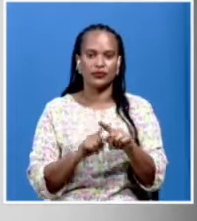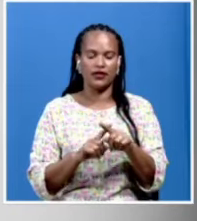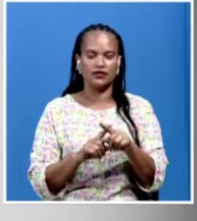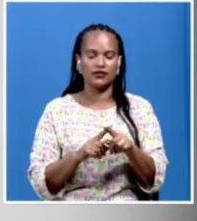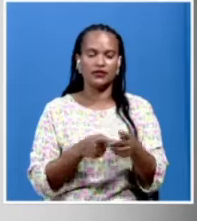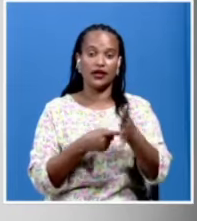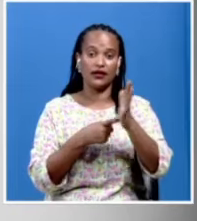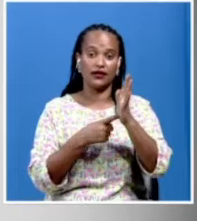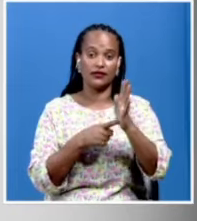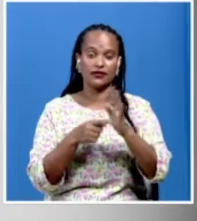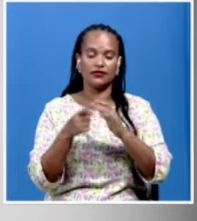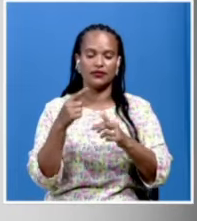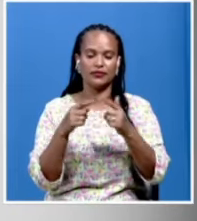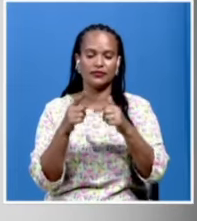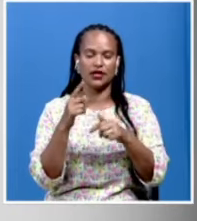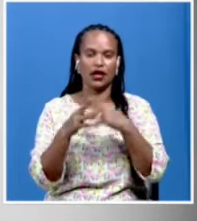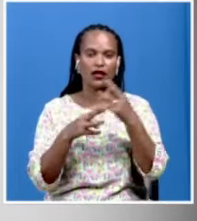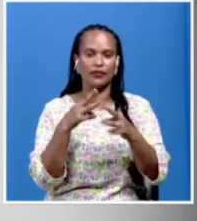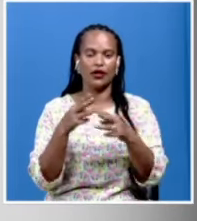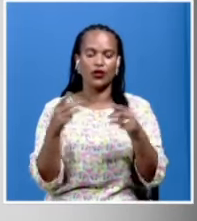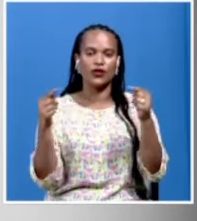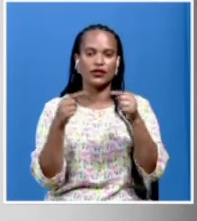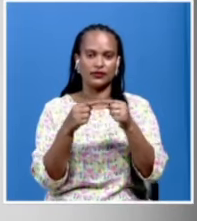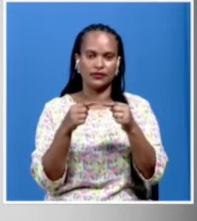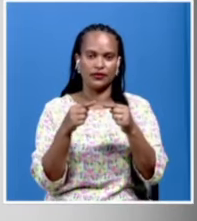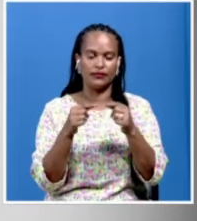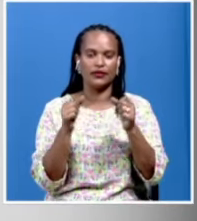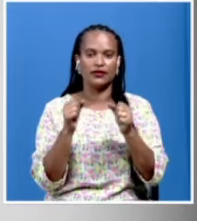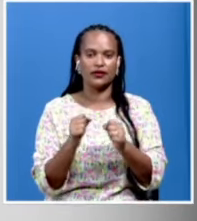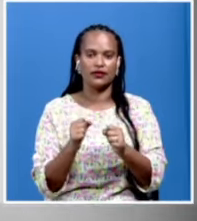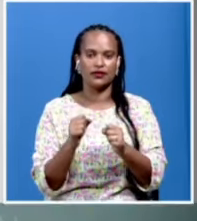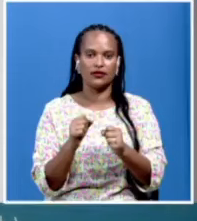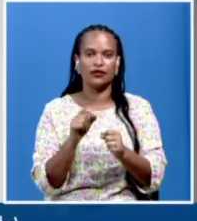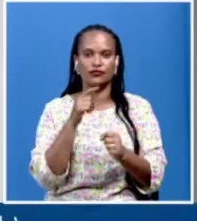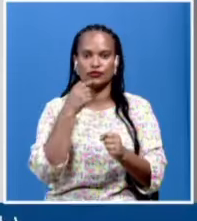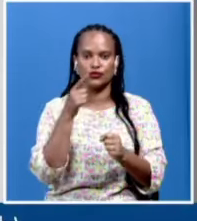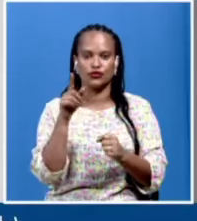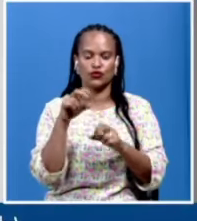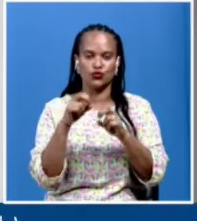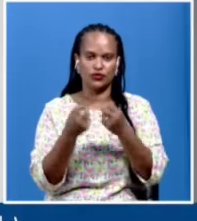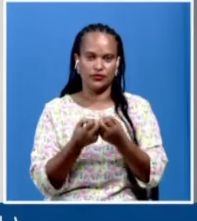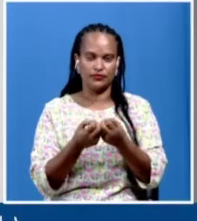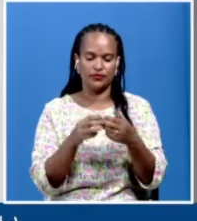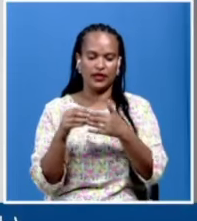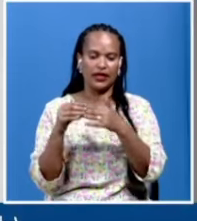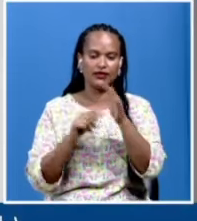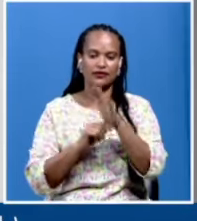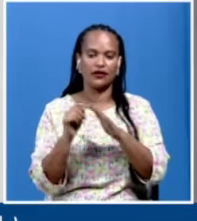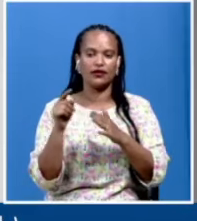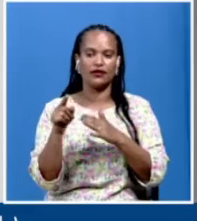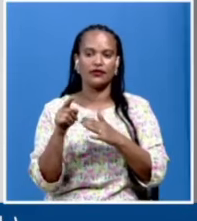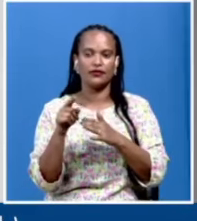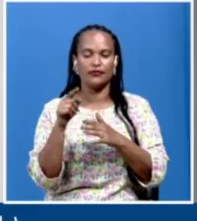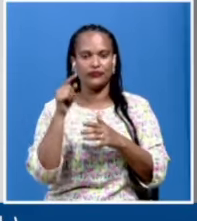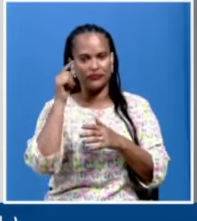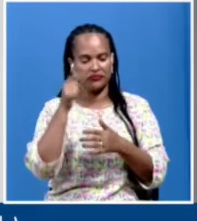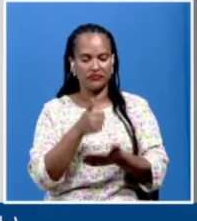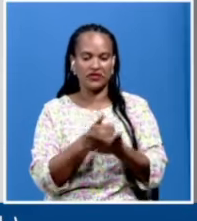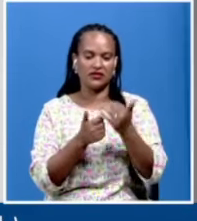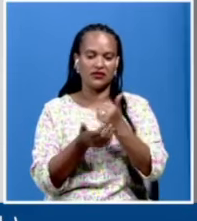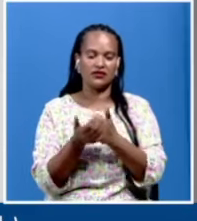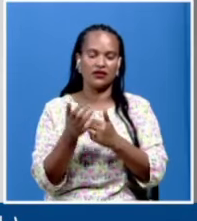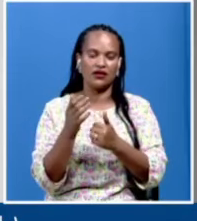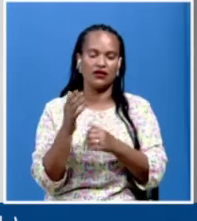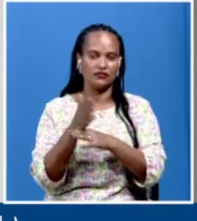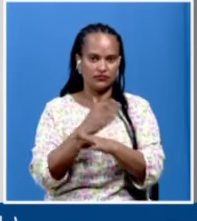ምምላስን ተሓታትነት ምርግጋፅን ዓለም ለኻዊ ርክብና ምጥንኻርን እዮም ዝበለት ውድብ መራሕቲ ትግራይ ነቲ ምትሕስሳብ ቀልጢፎም